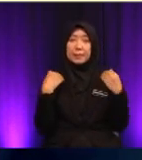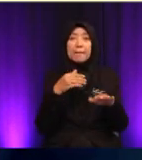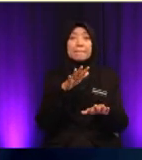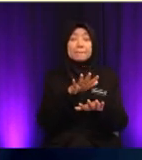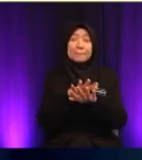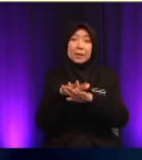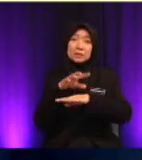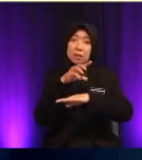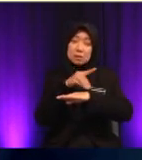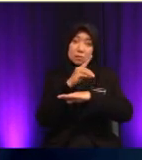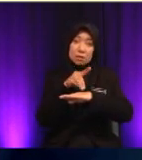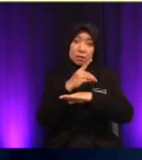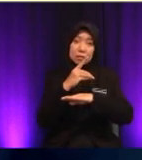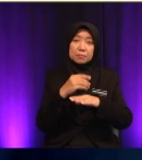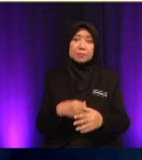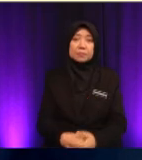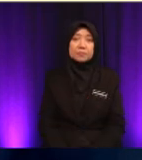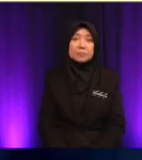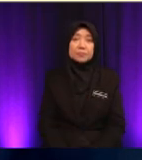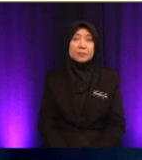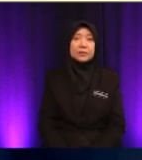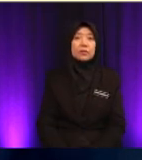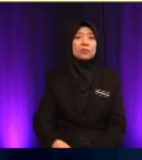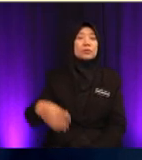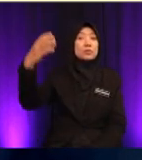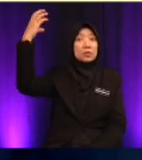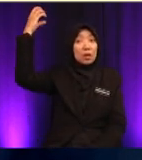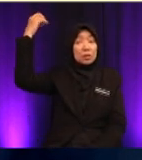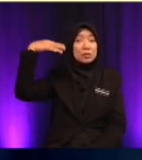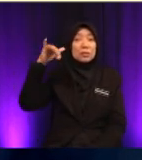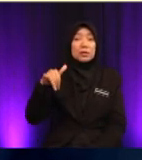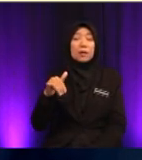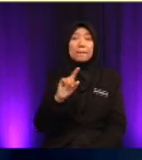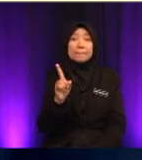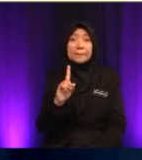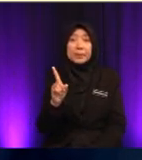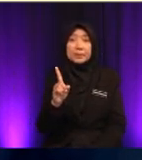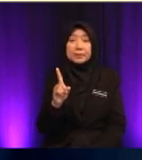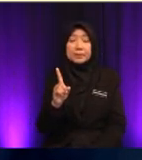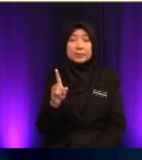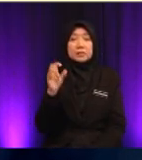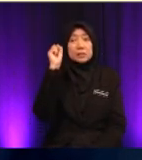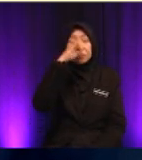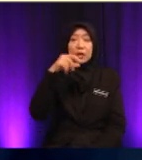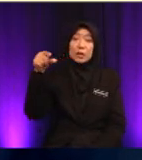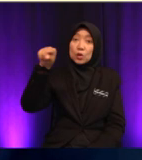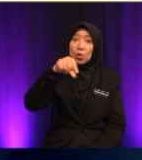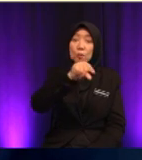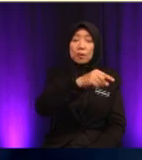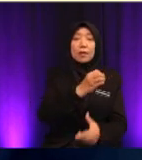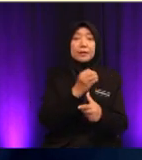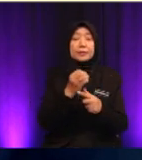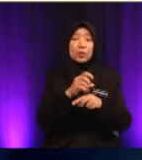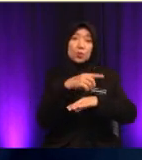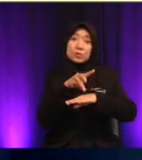jadi Anis cari mudahnya cahaya yang manis satu cahaya bersifat seperti gelombang ataupun seperti ziarah